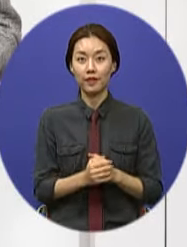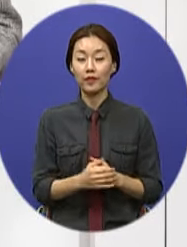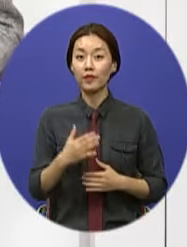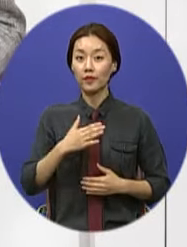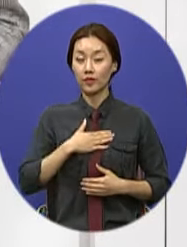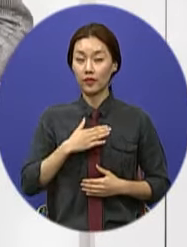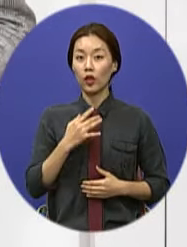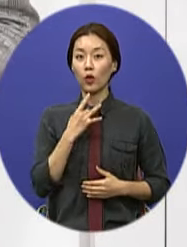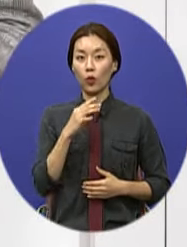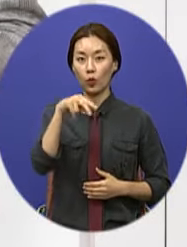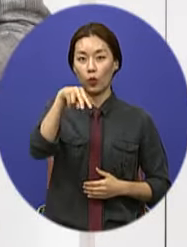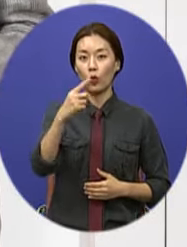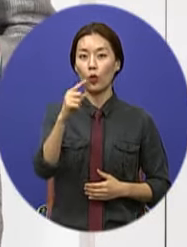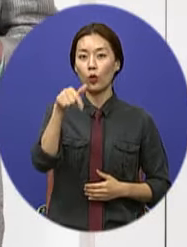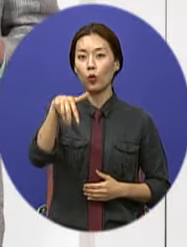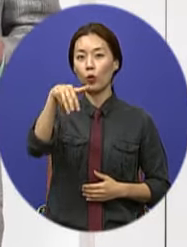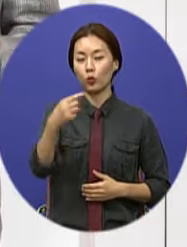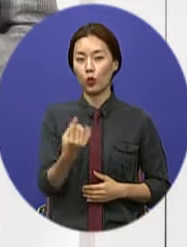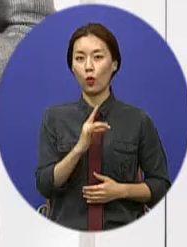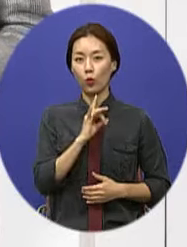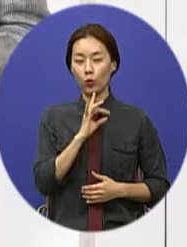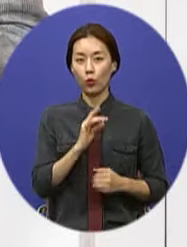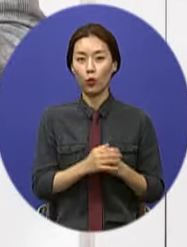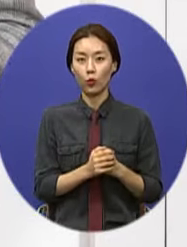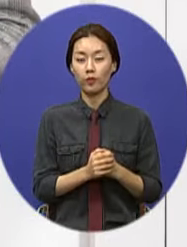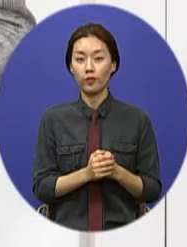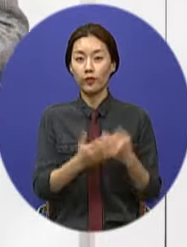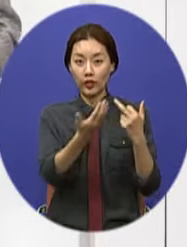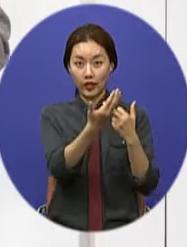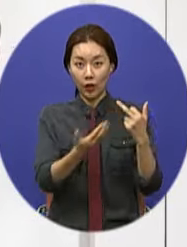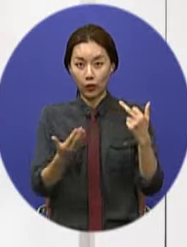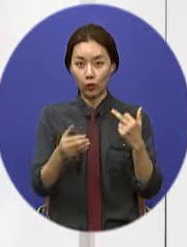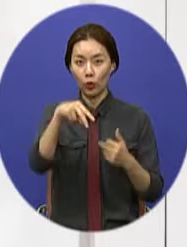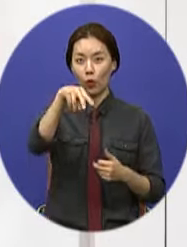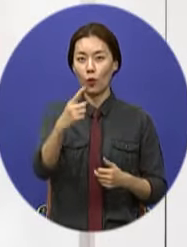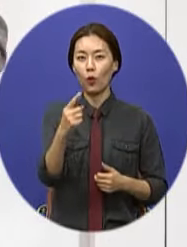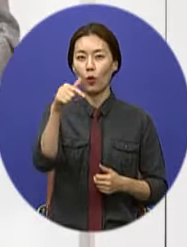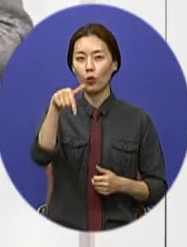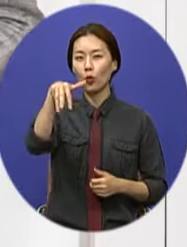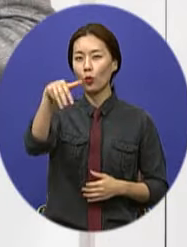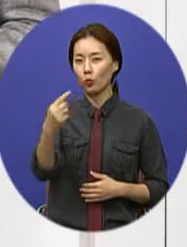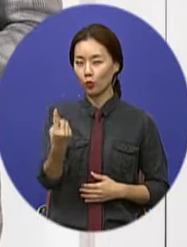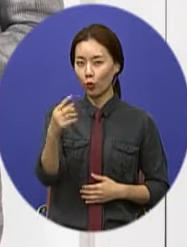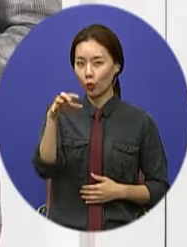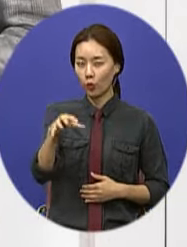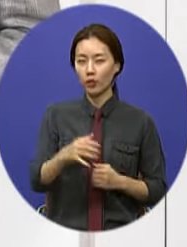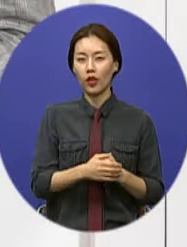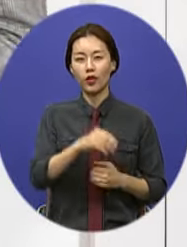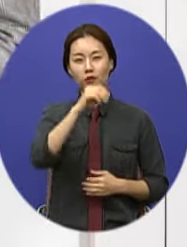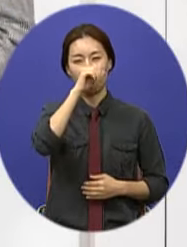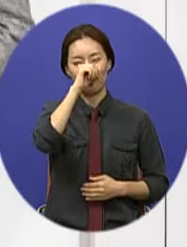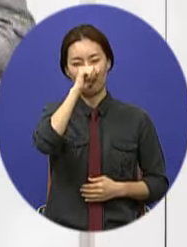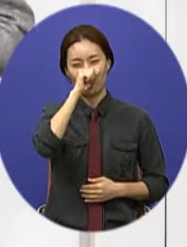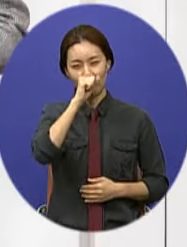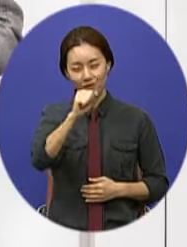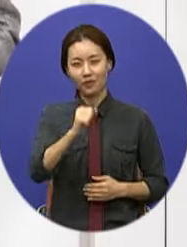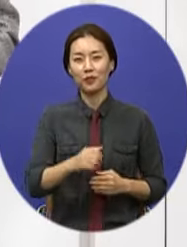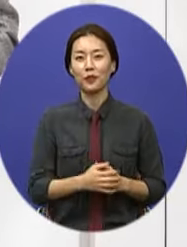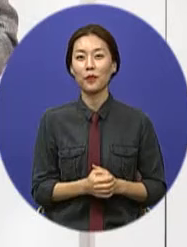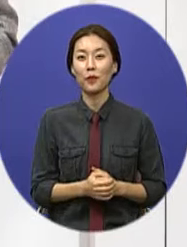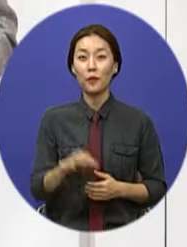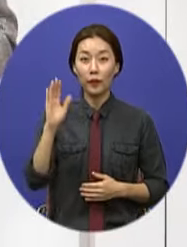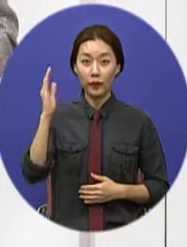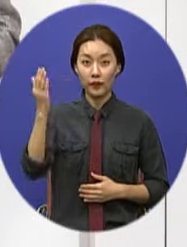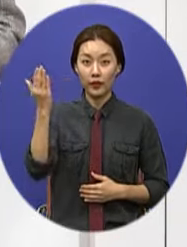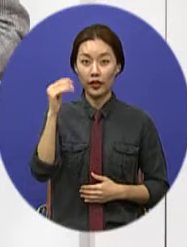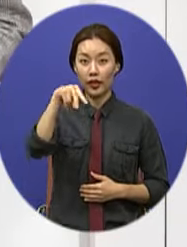속초. 속초. 네, 강원도 속초요. 속초. 아, 어, 속초 네. 좋다. 예. 속초 좋죠. 요즘